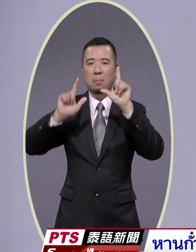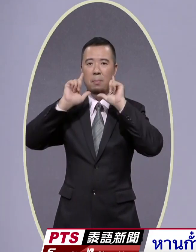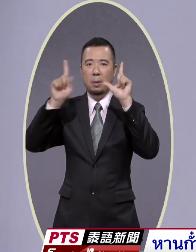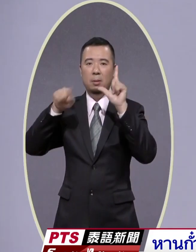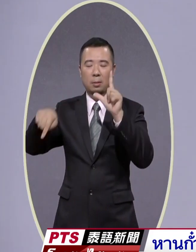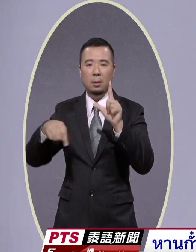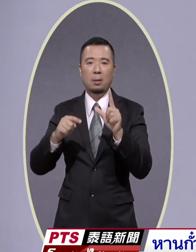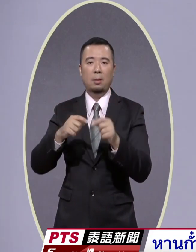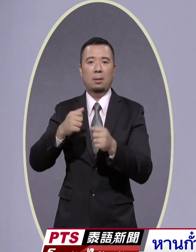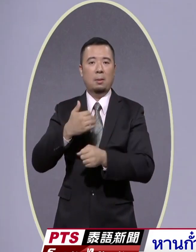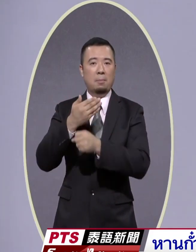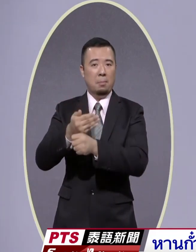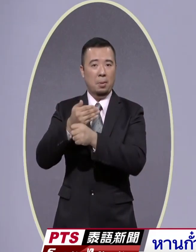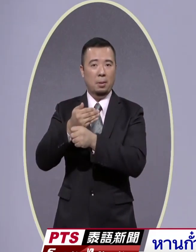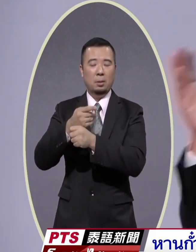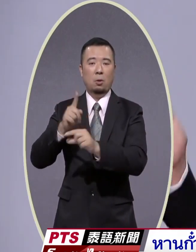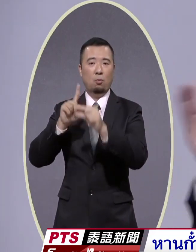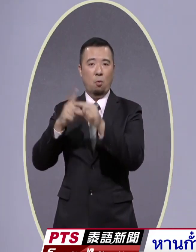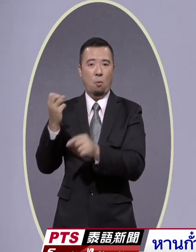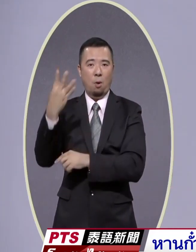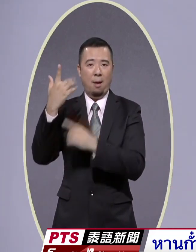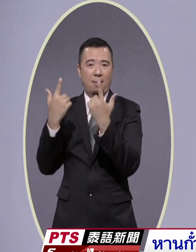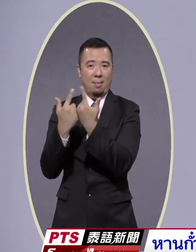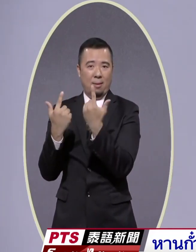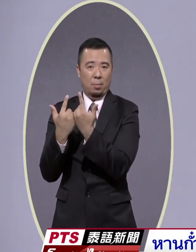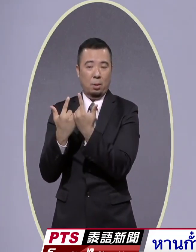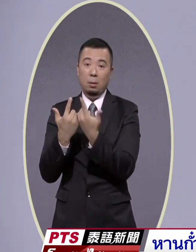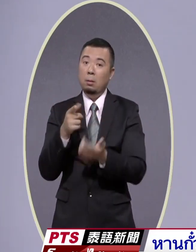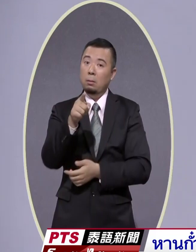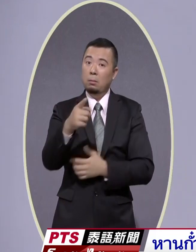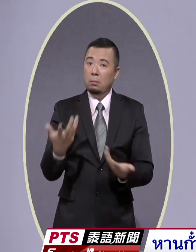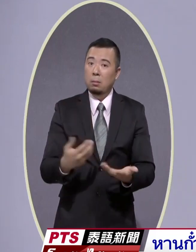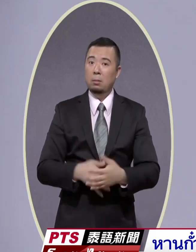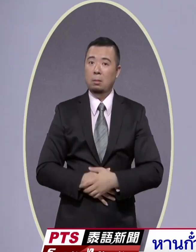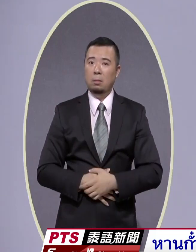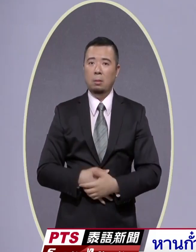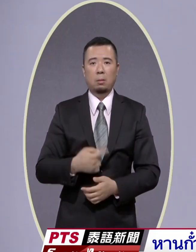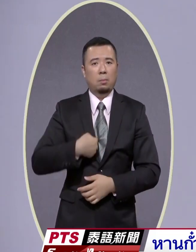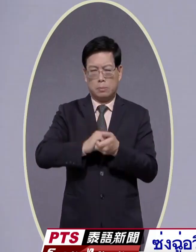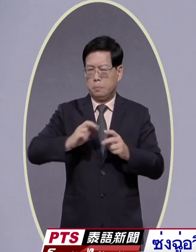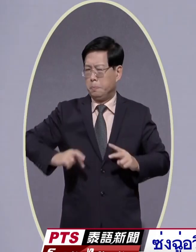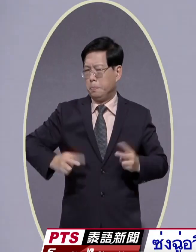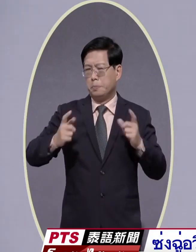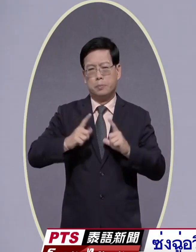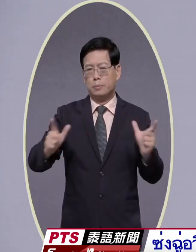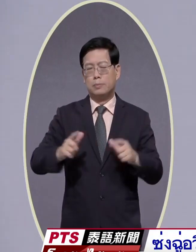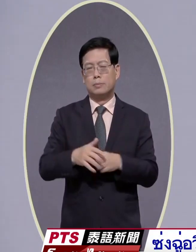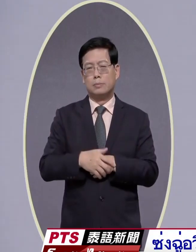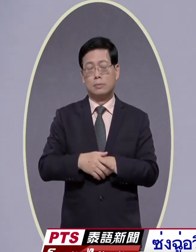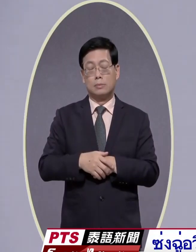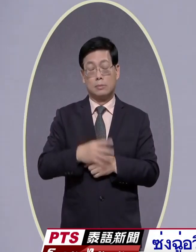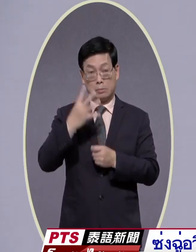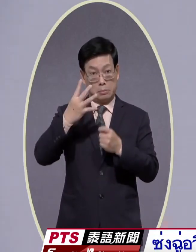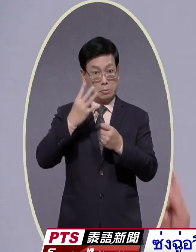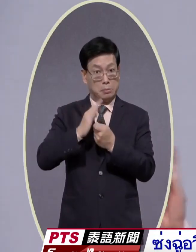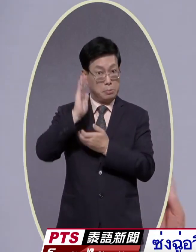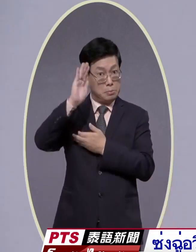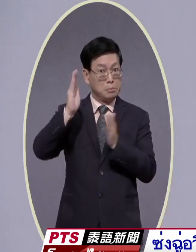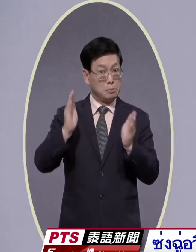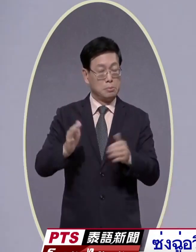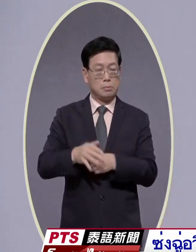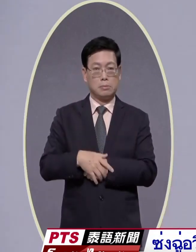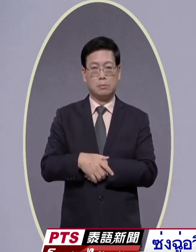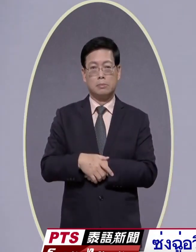北。我们现在外交在你当总统之下一步都走不出去啊！ 未来这四年，独